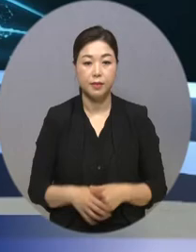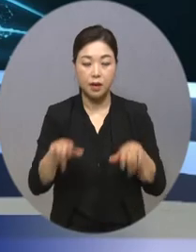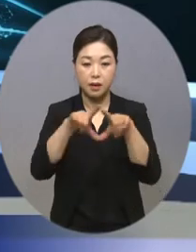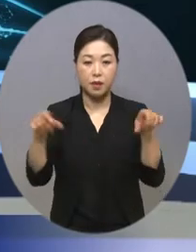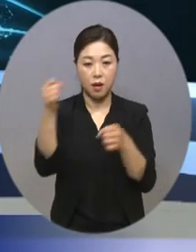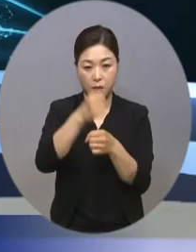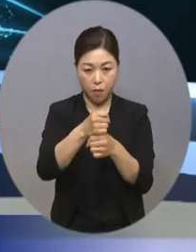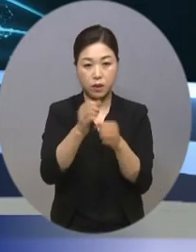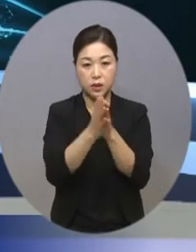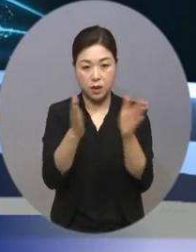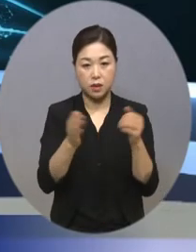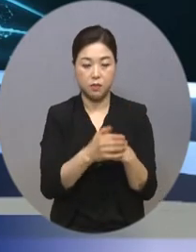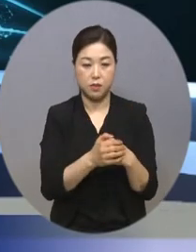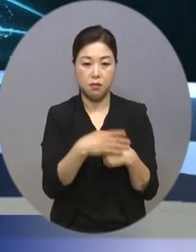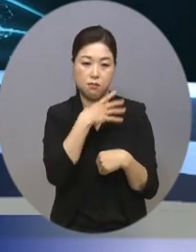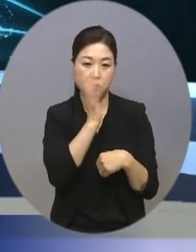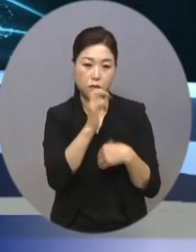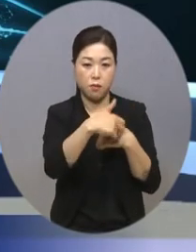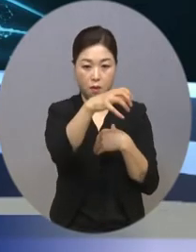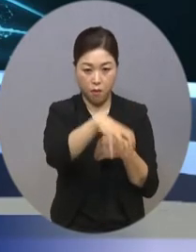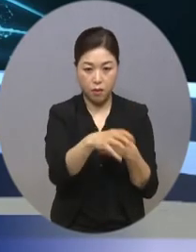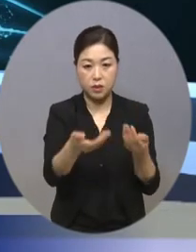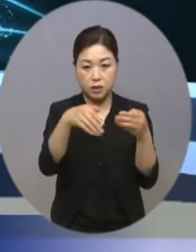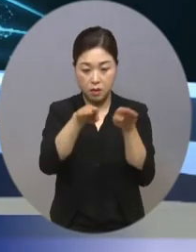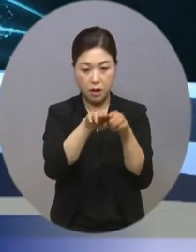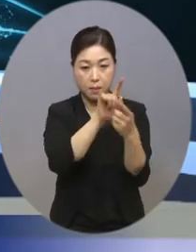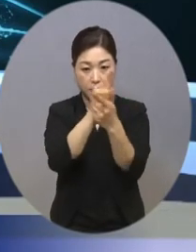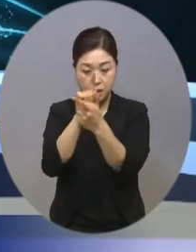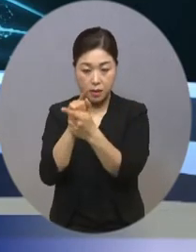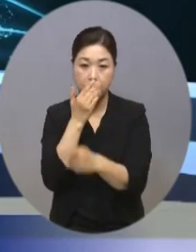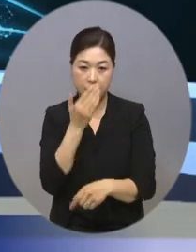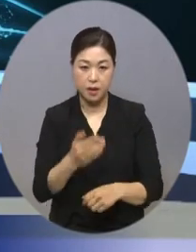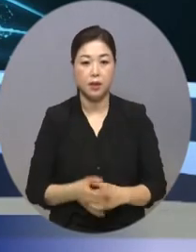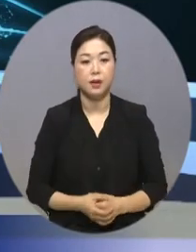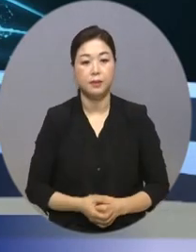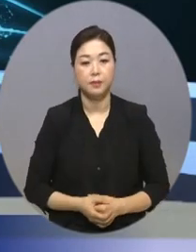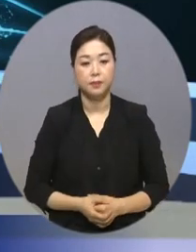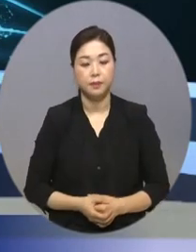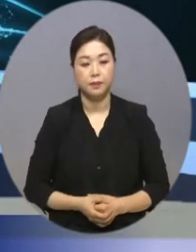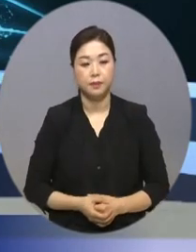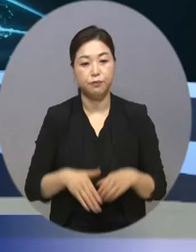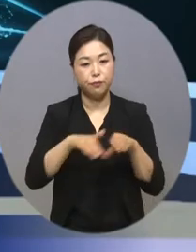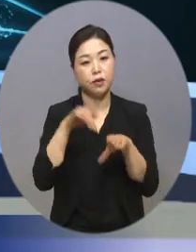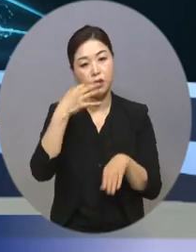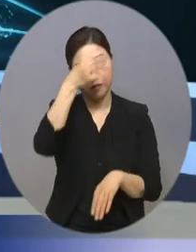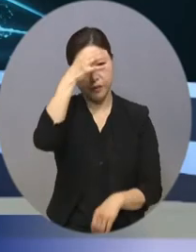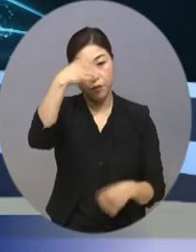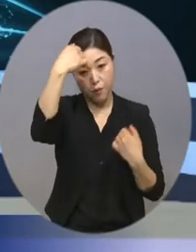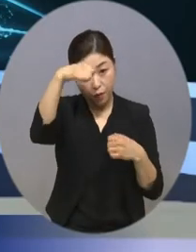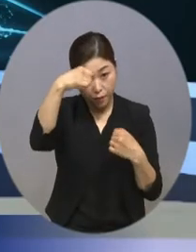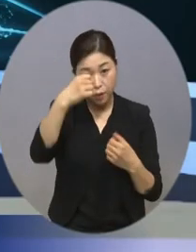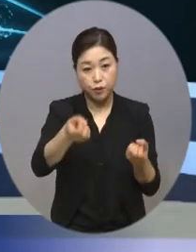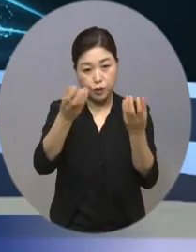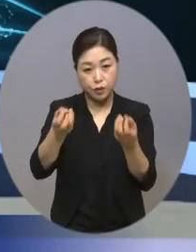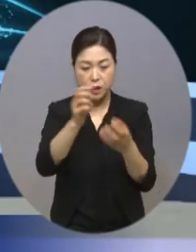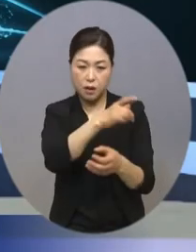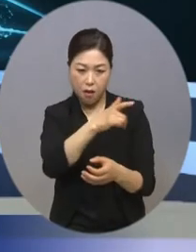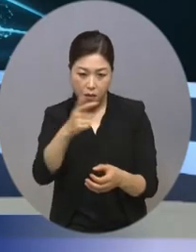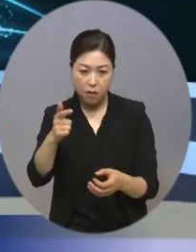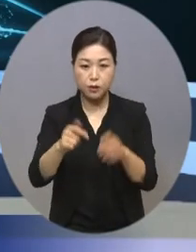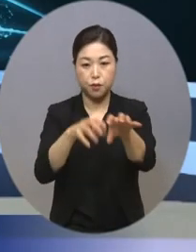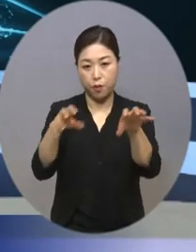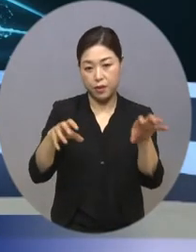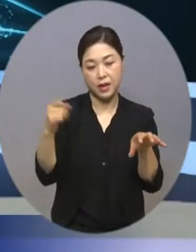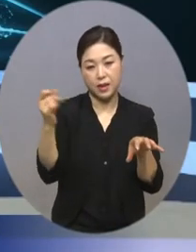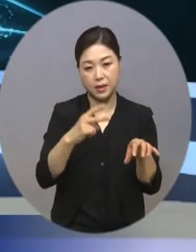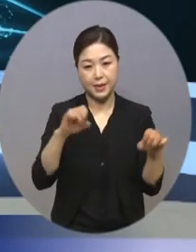일상회복에 접어들면서 요양병원과 시설의 대면 면회가 가능해지고 문화예술공연과 축제 소식 등 사회 곳곳이